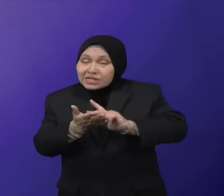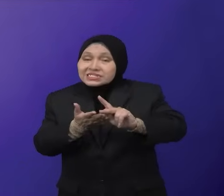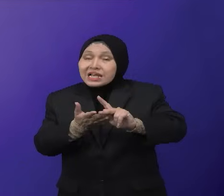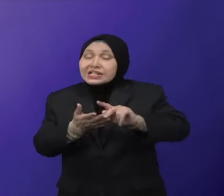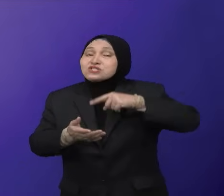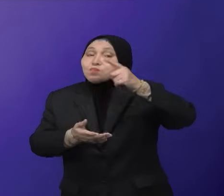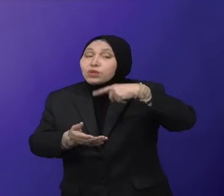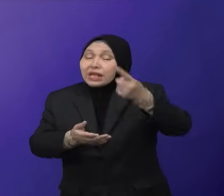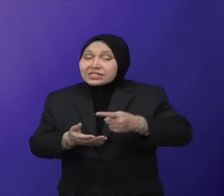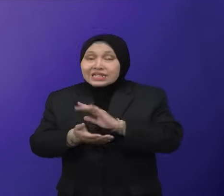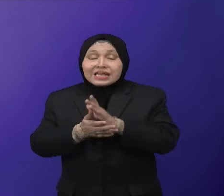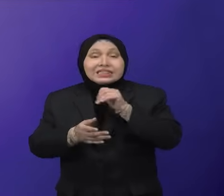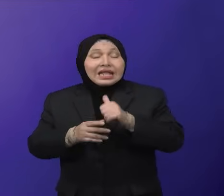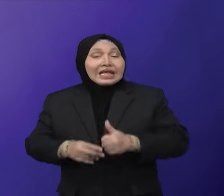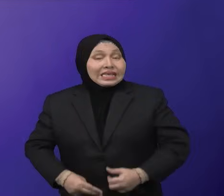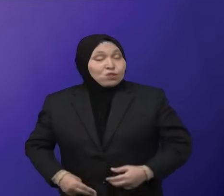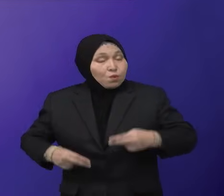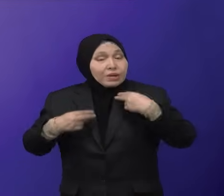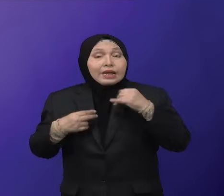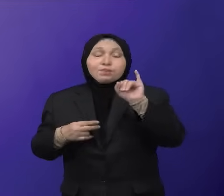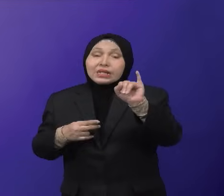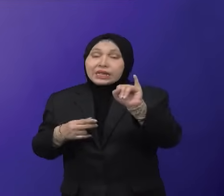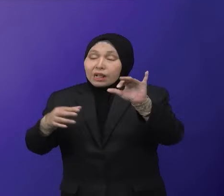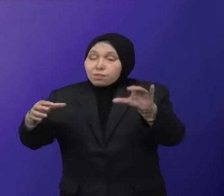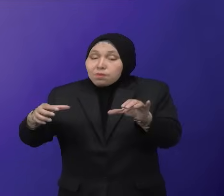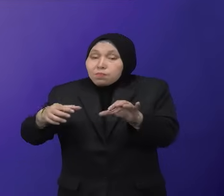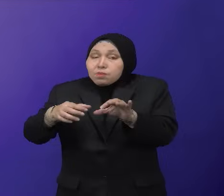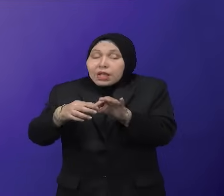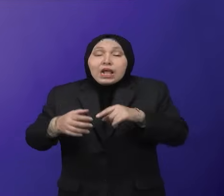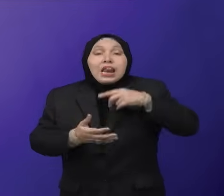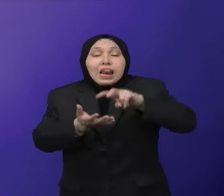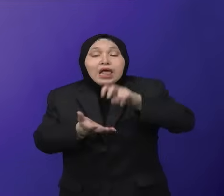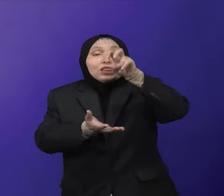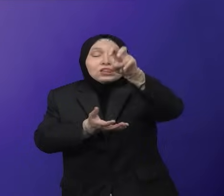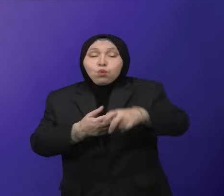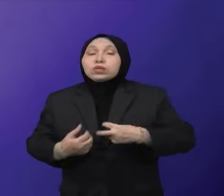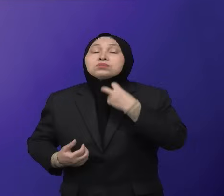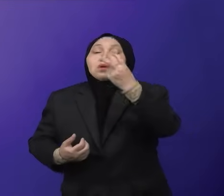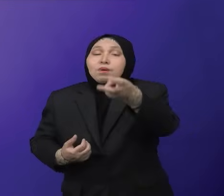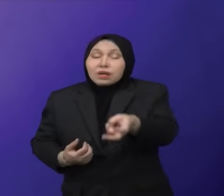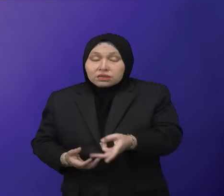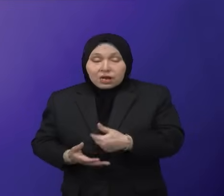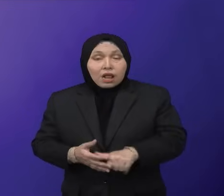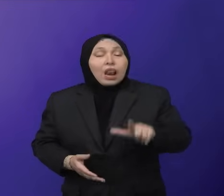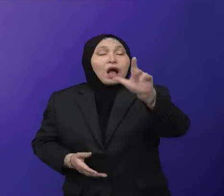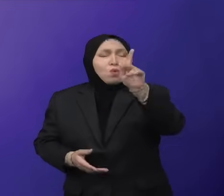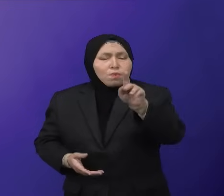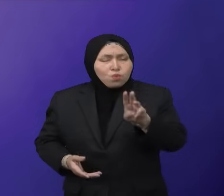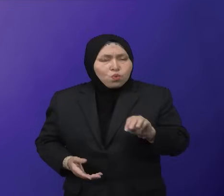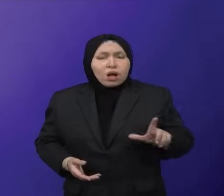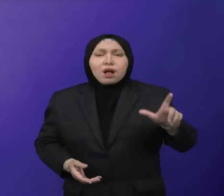supaya tak hidupkan mim tu. Ataupun tidak lakumkan, tidak lantunkan mim tu. Lakumu, jangan